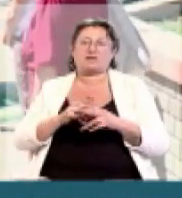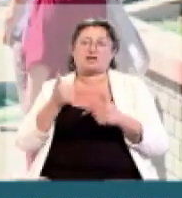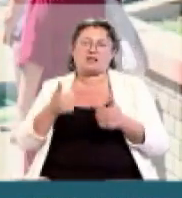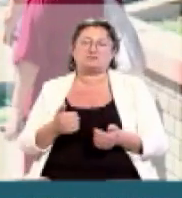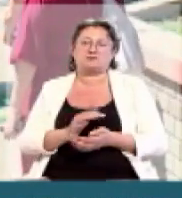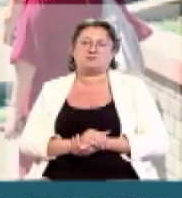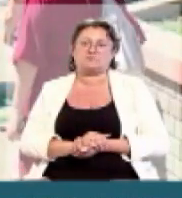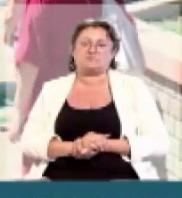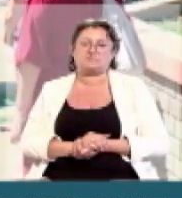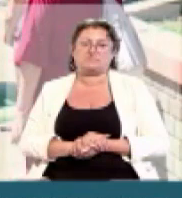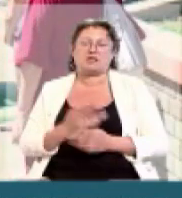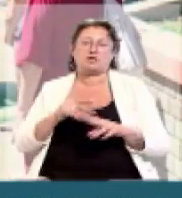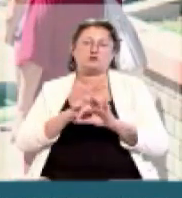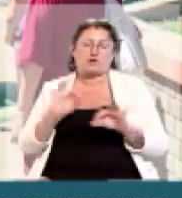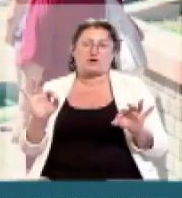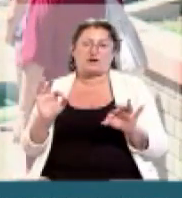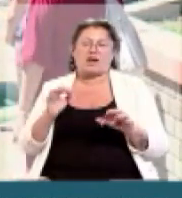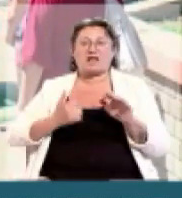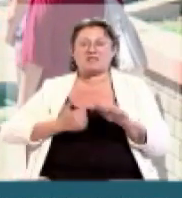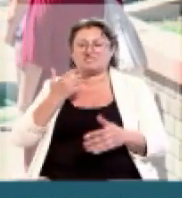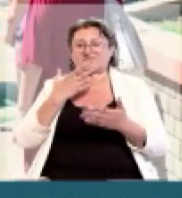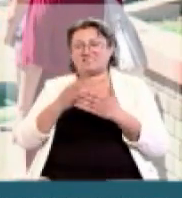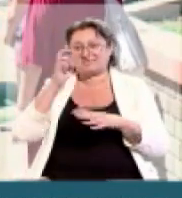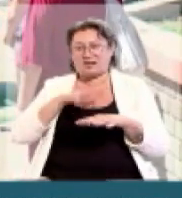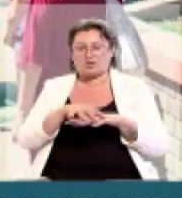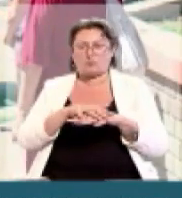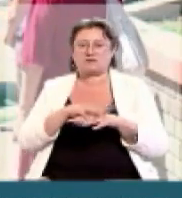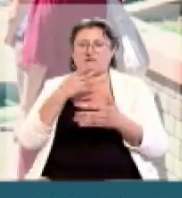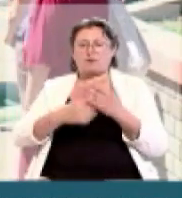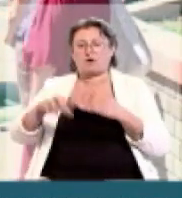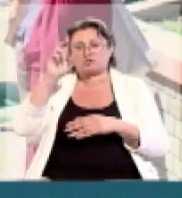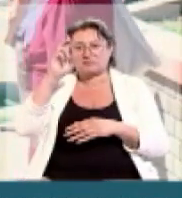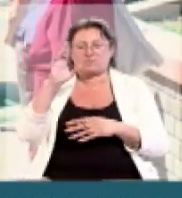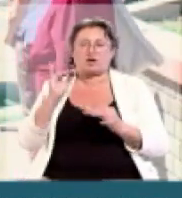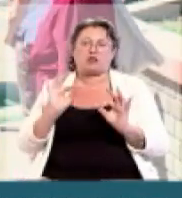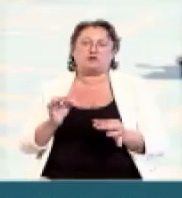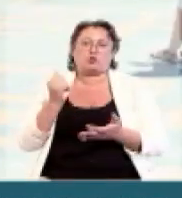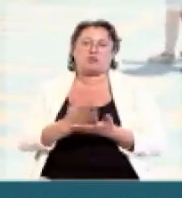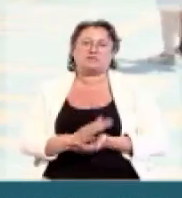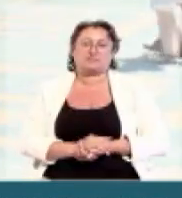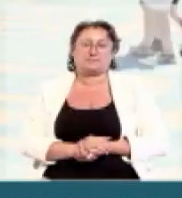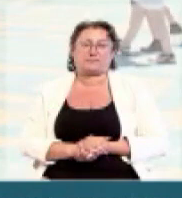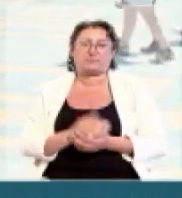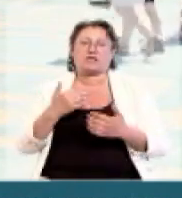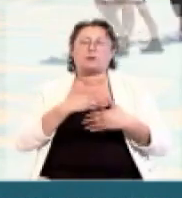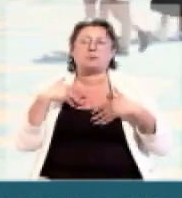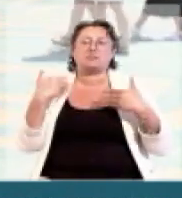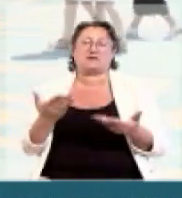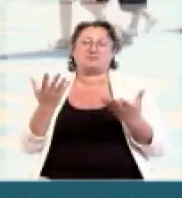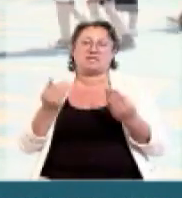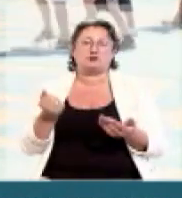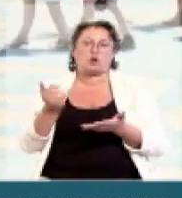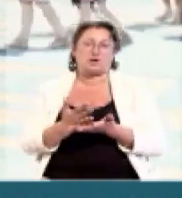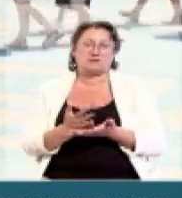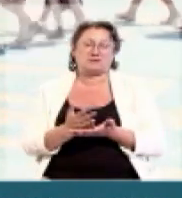Классно, почему нет? Это здорово. А гордиться своей страной, своим государством и, конечно же, столицей. Сегодня постоянно отмечает День